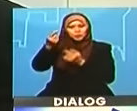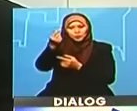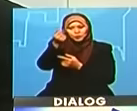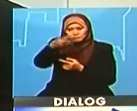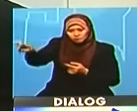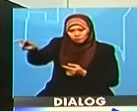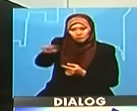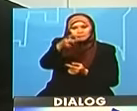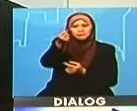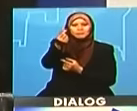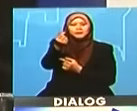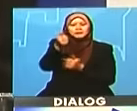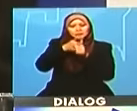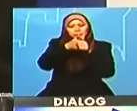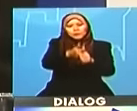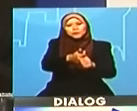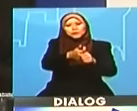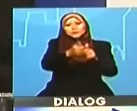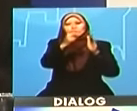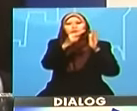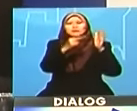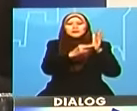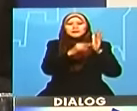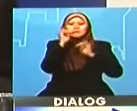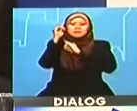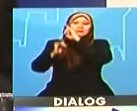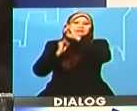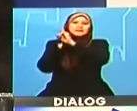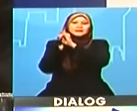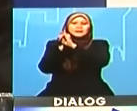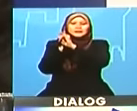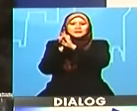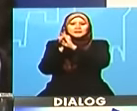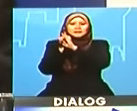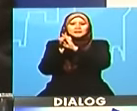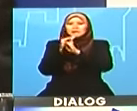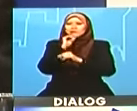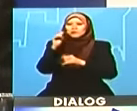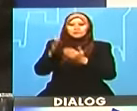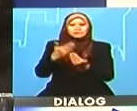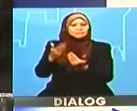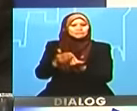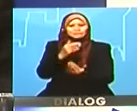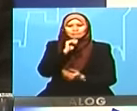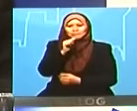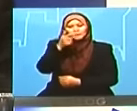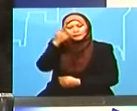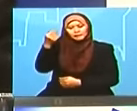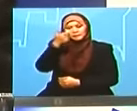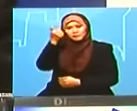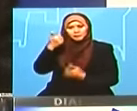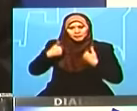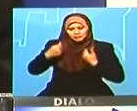adalah mengikut kepada piawaian kewangan antarabangsa. Ini bukan soal yang mudah ni, dan ditandatangani